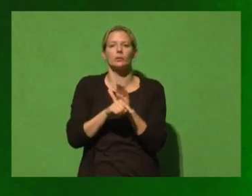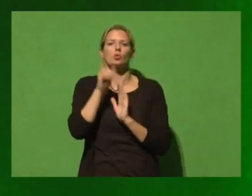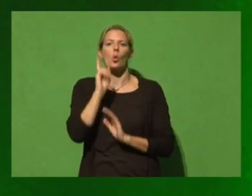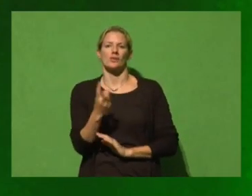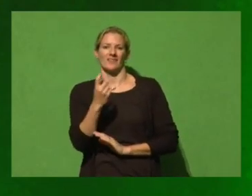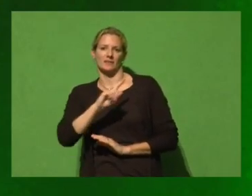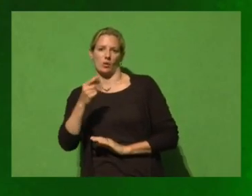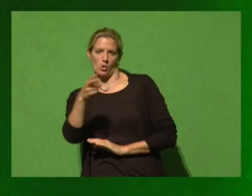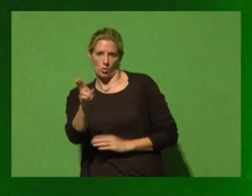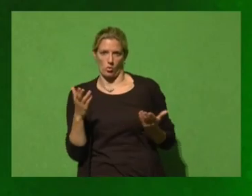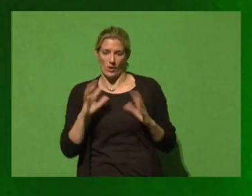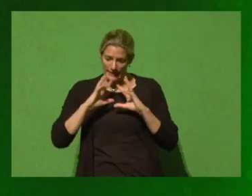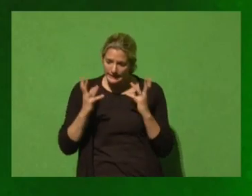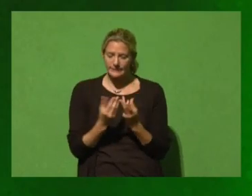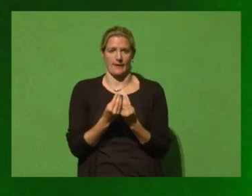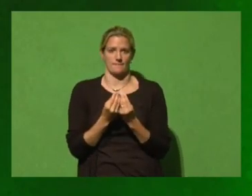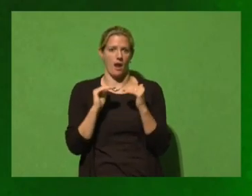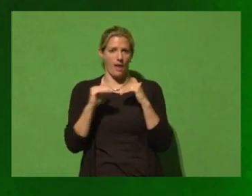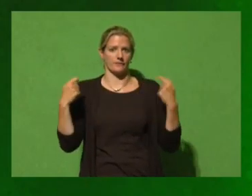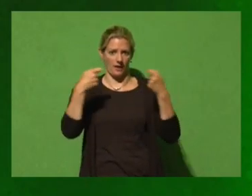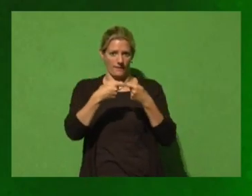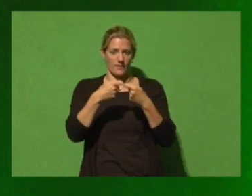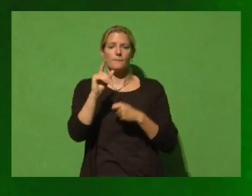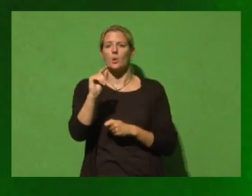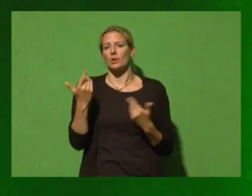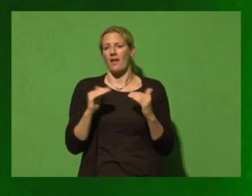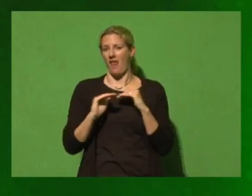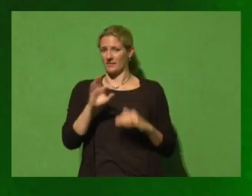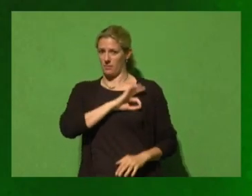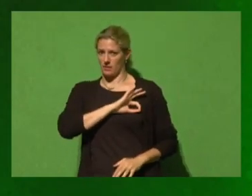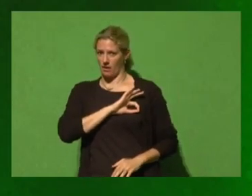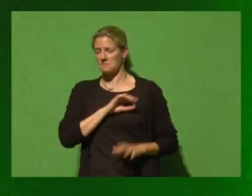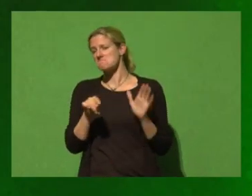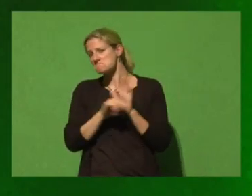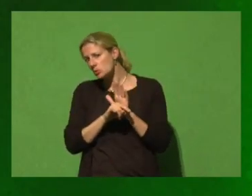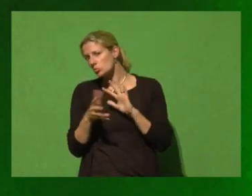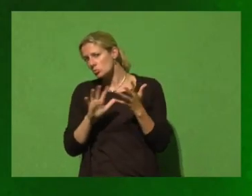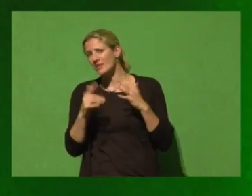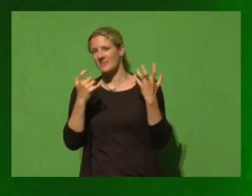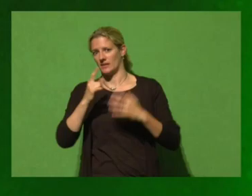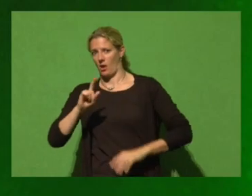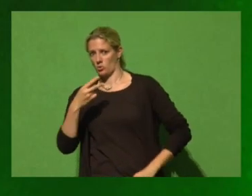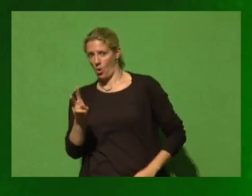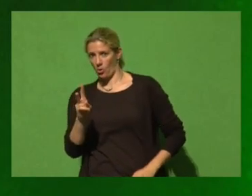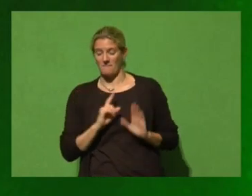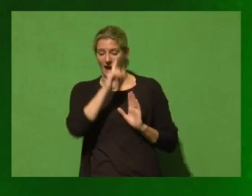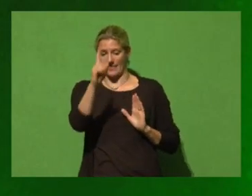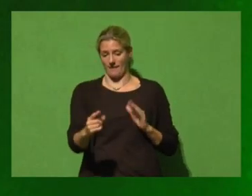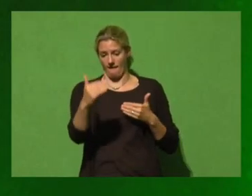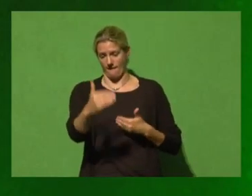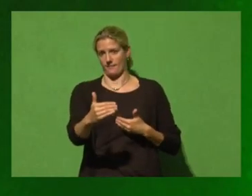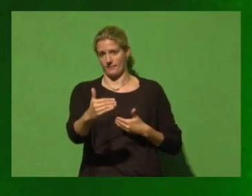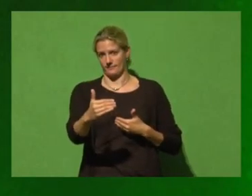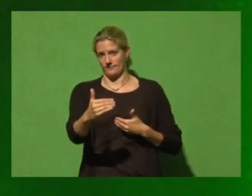den gesamten Landesverband, das heißt für die Landespartei ein Minus von um die 70.000 Euro pro Jahr. Da aber